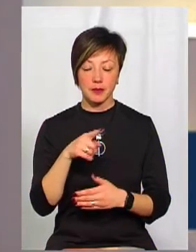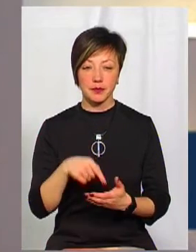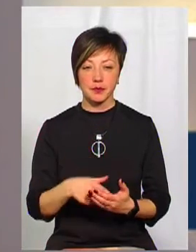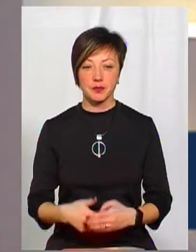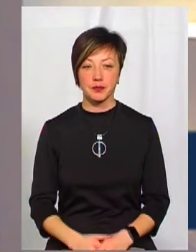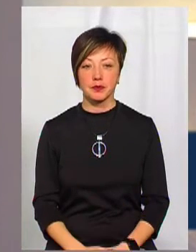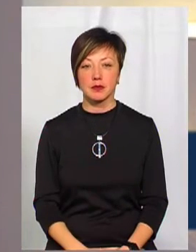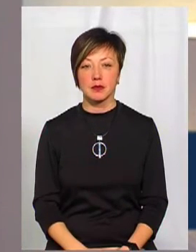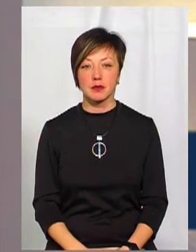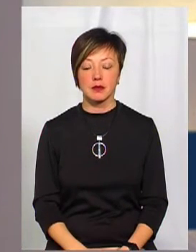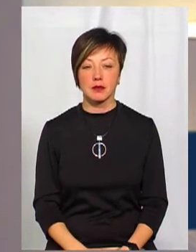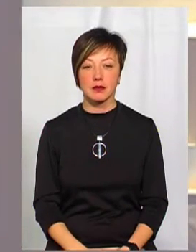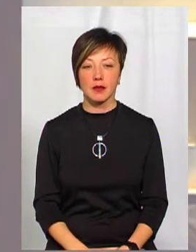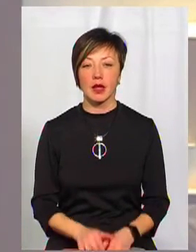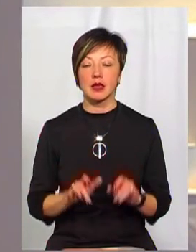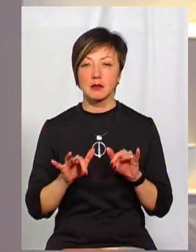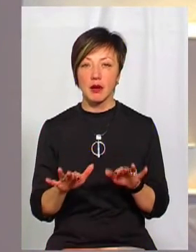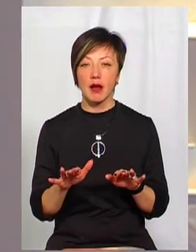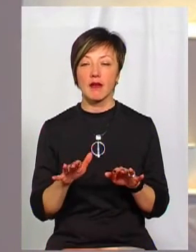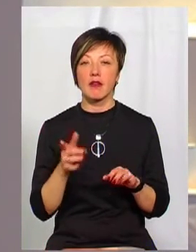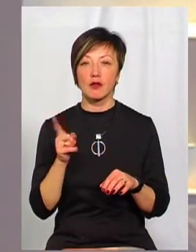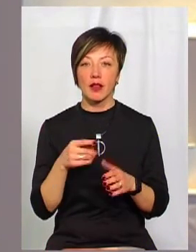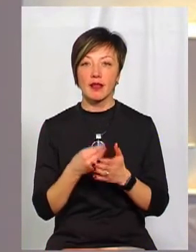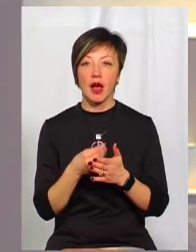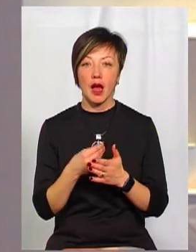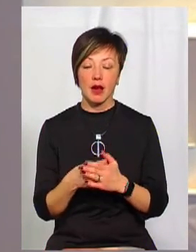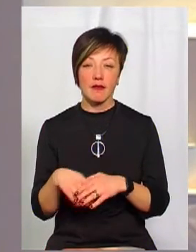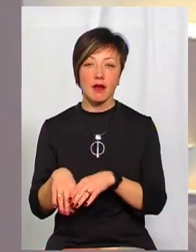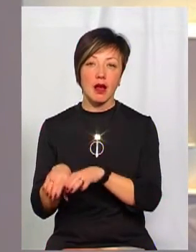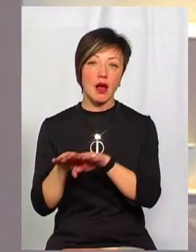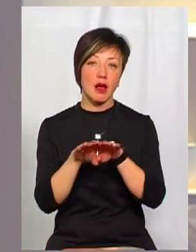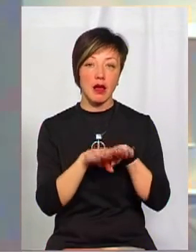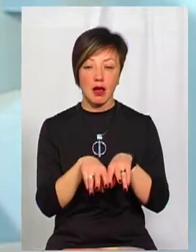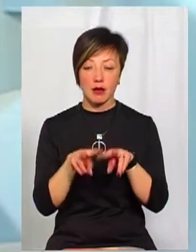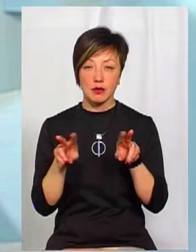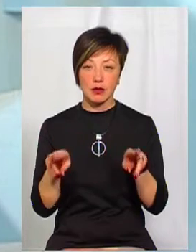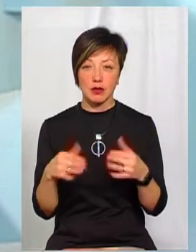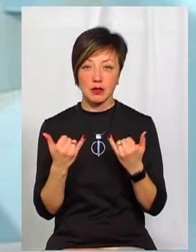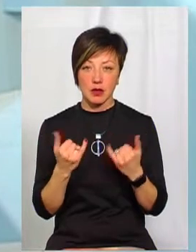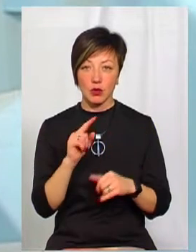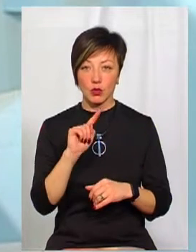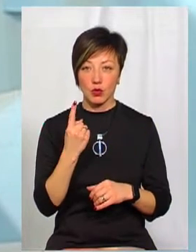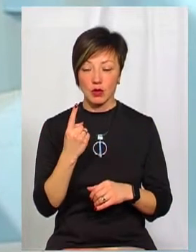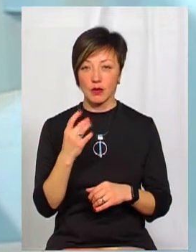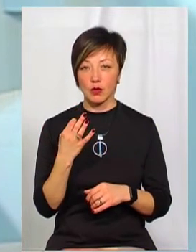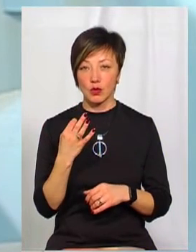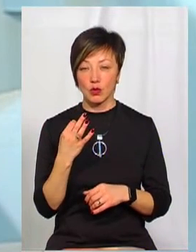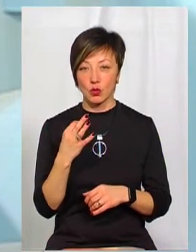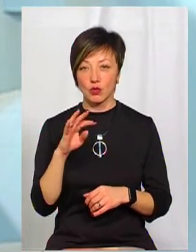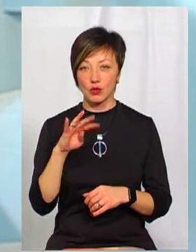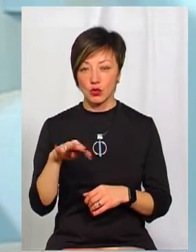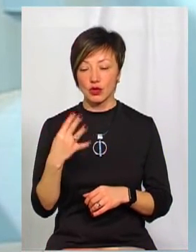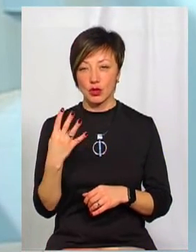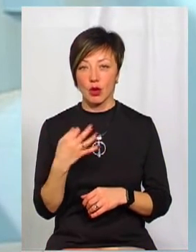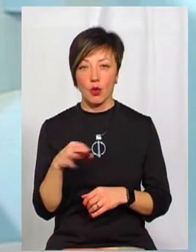Дякуємо за запитання. Ну, річ в тому, що тариф один для всіх абсолютно, і він на даний момент становить 1 гривну